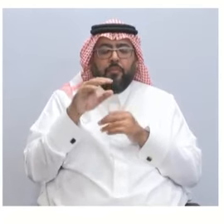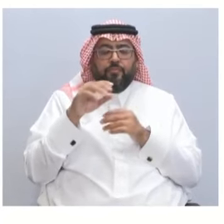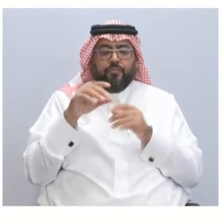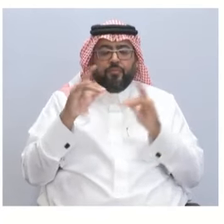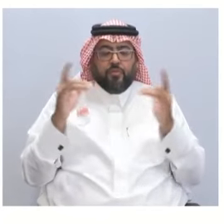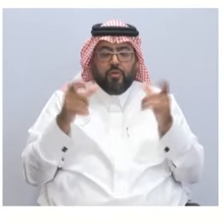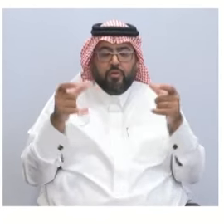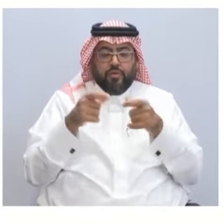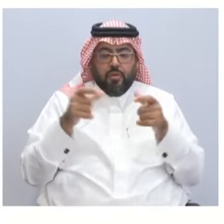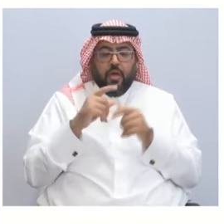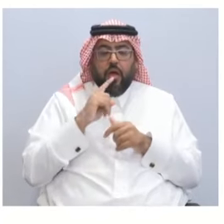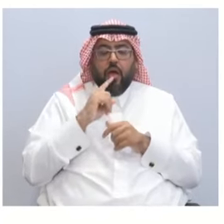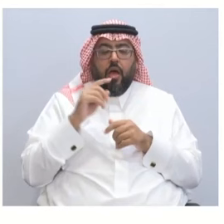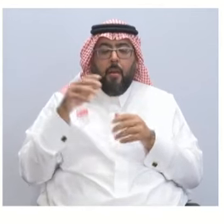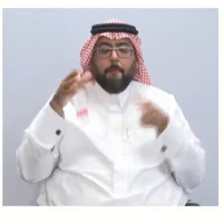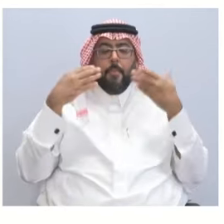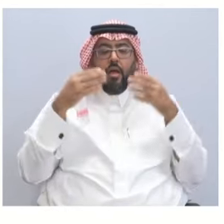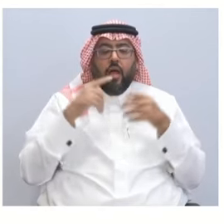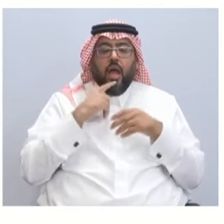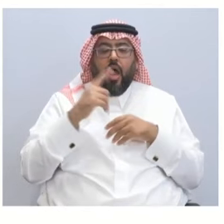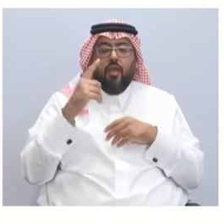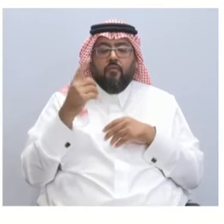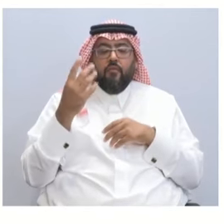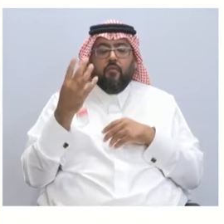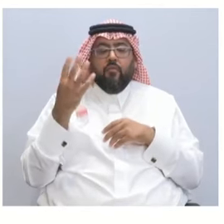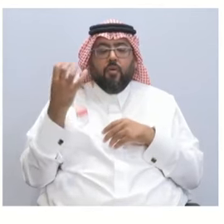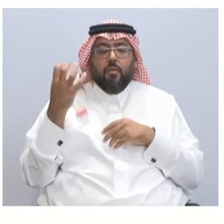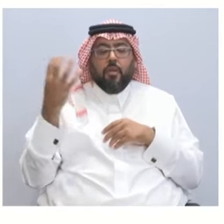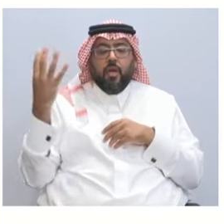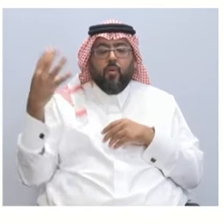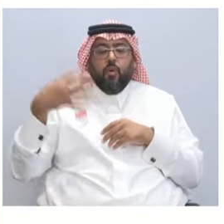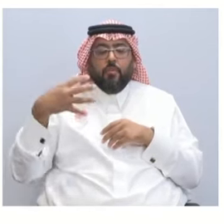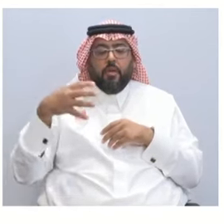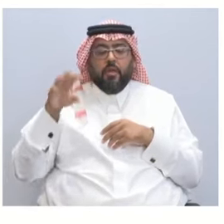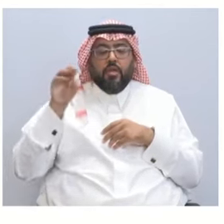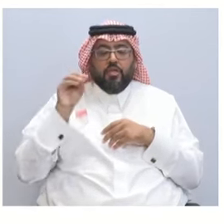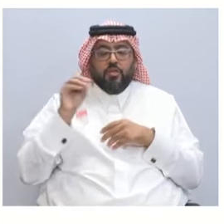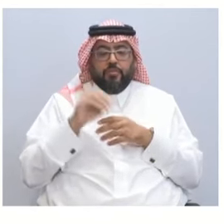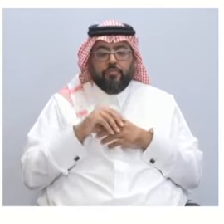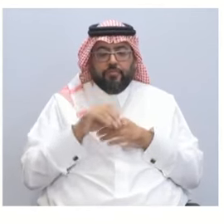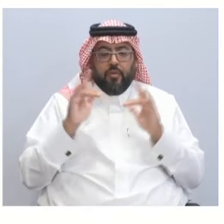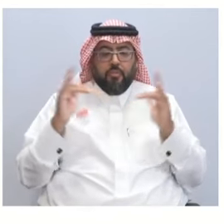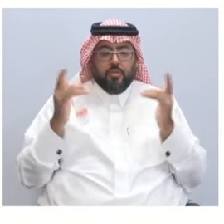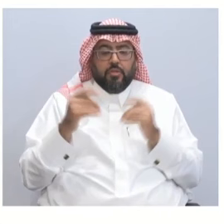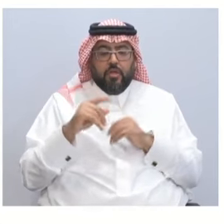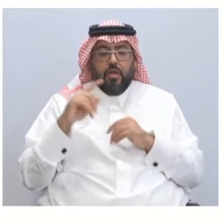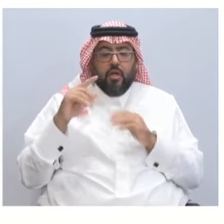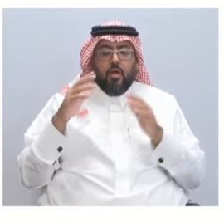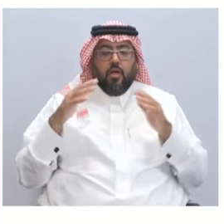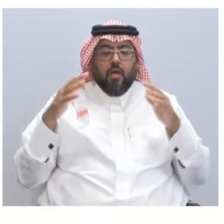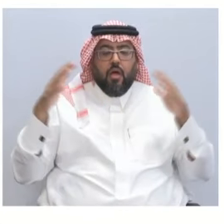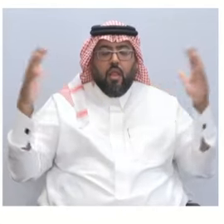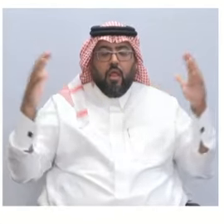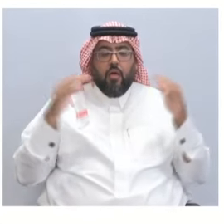في مكه المكرمه عام 1440 هجري هذا المجلس الاعلى